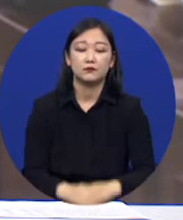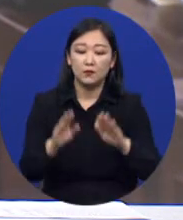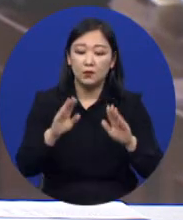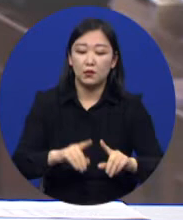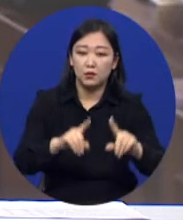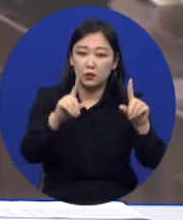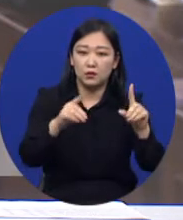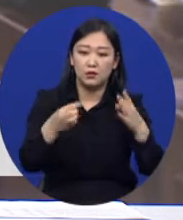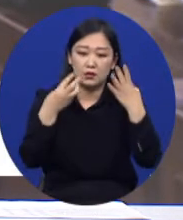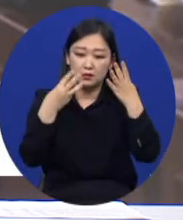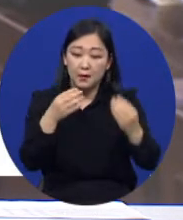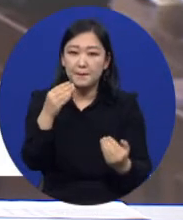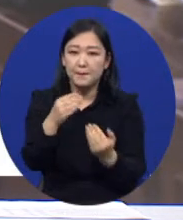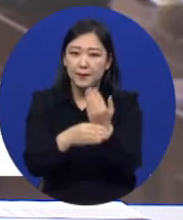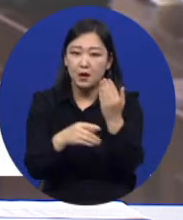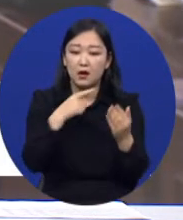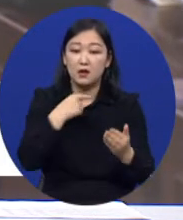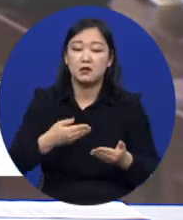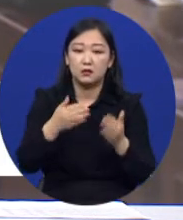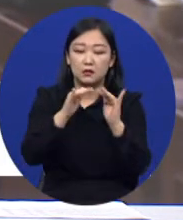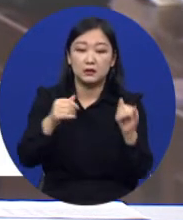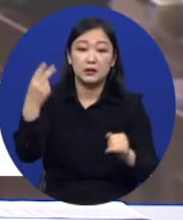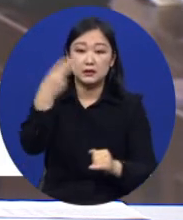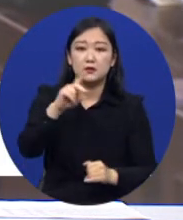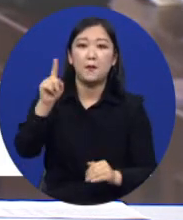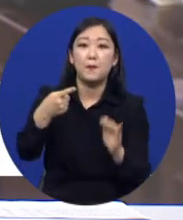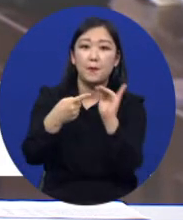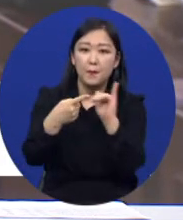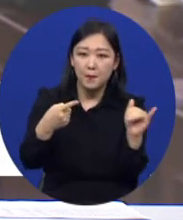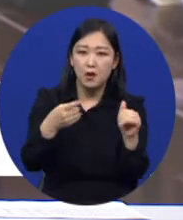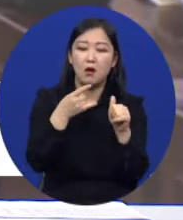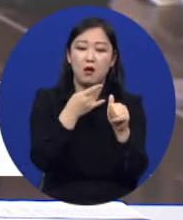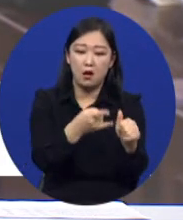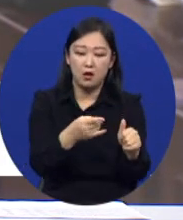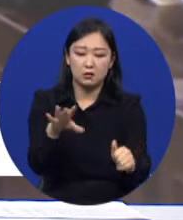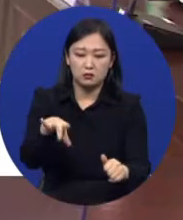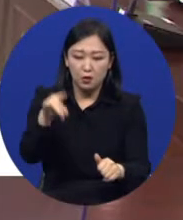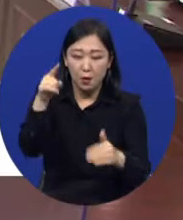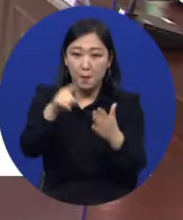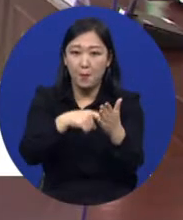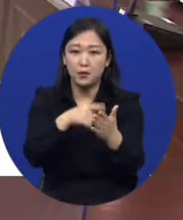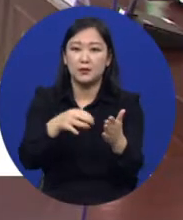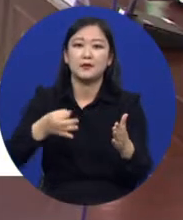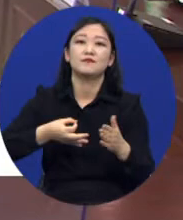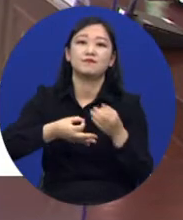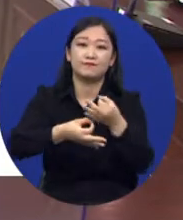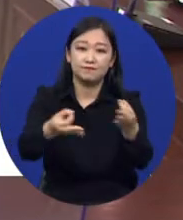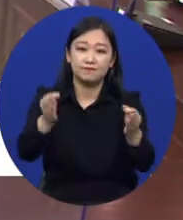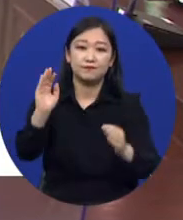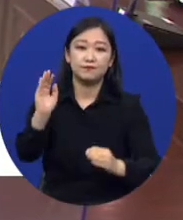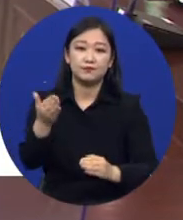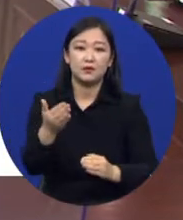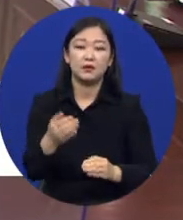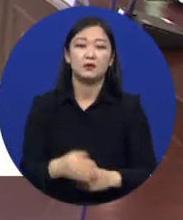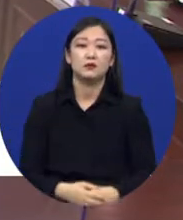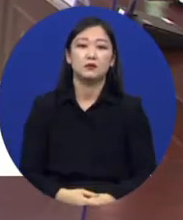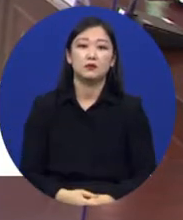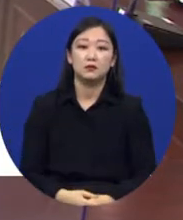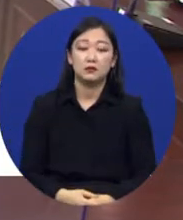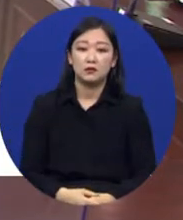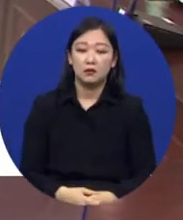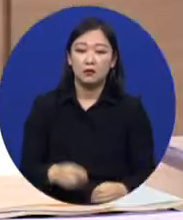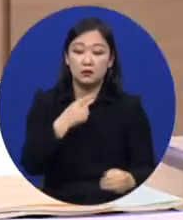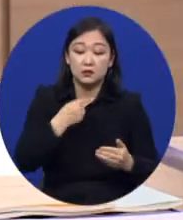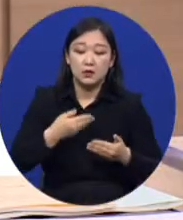올해 제주 4 3 사건 희생자 2천 100여 명에게 처음으로 보상금이 지급됩니다 4 삼진 삭이며 및 희생자